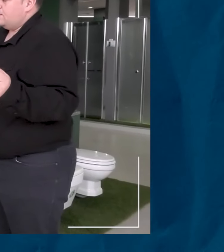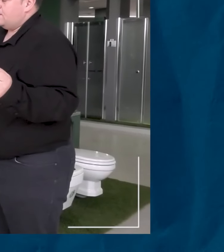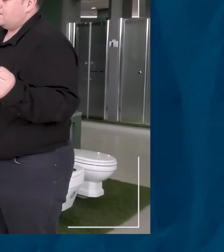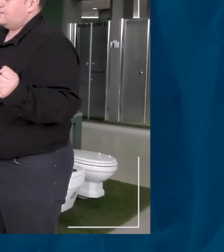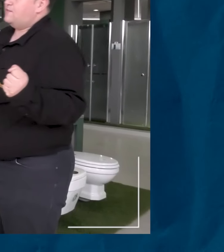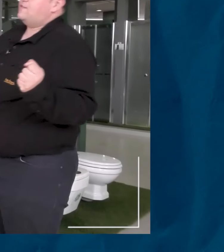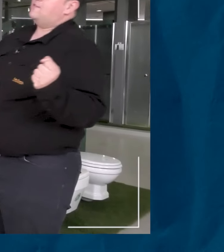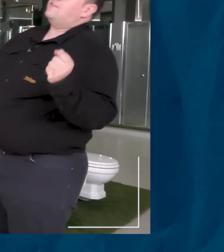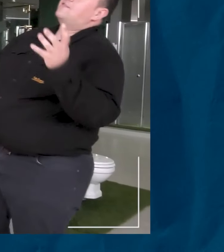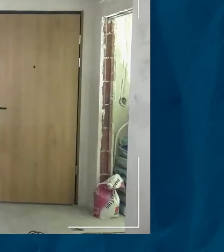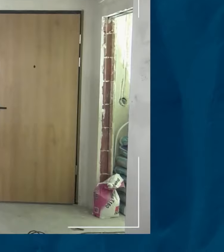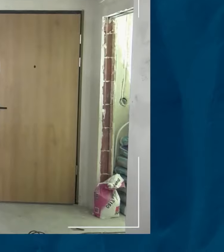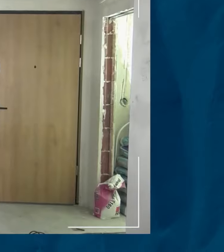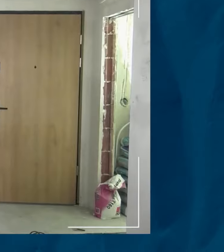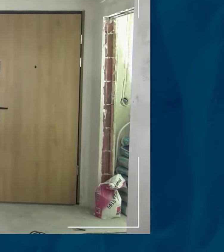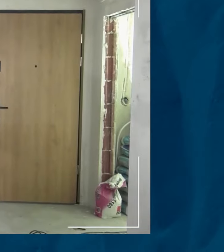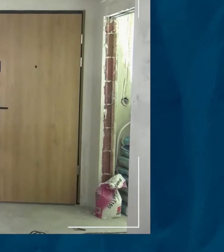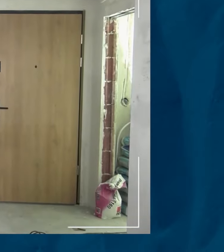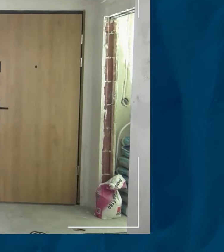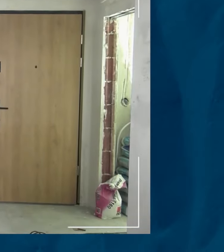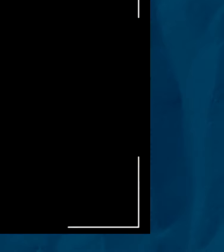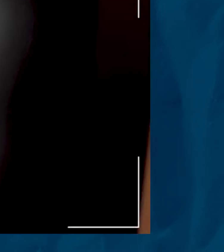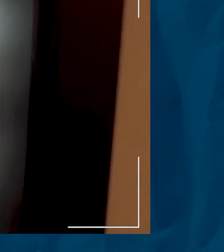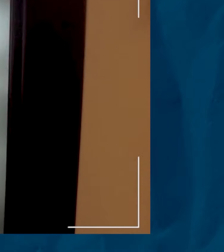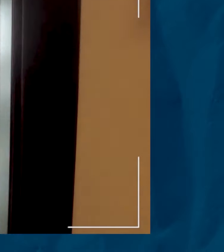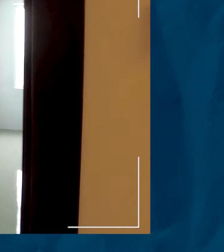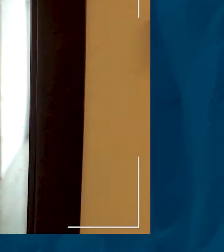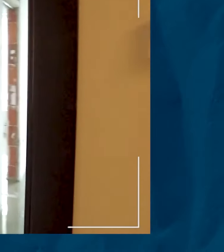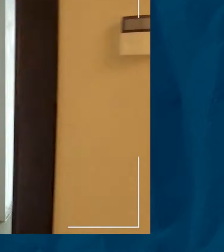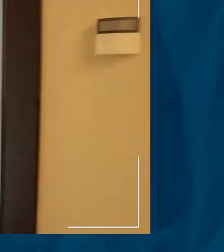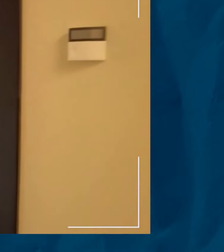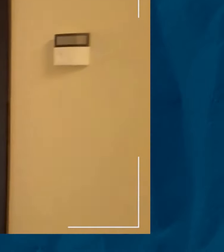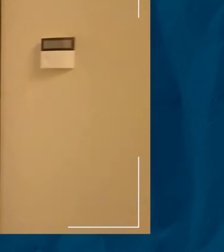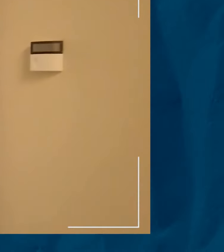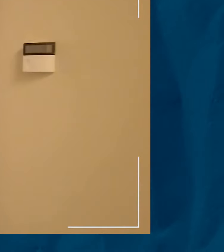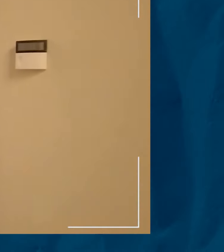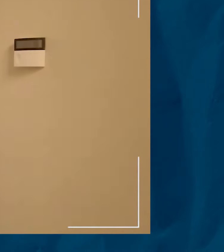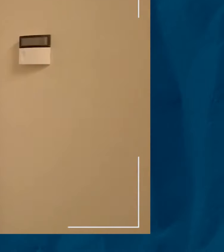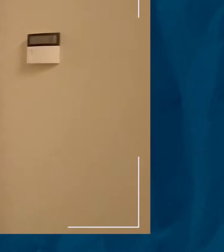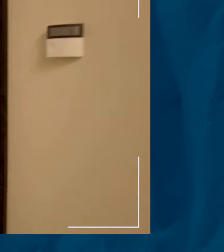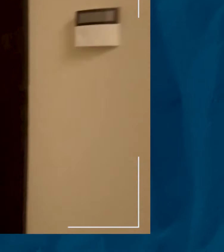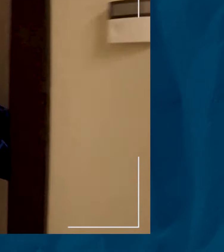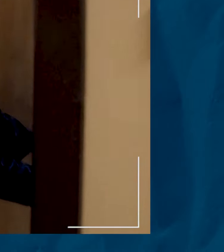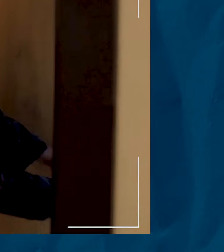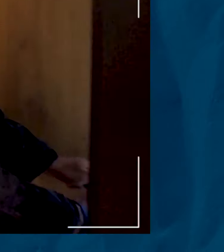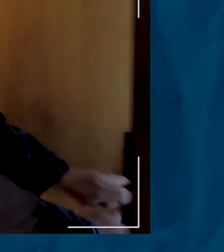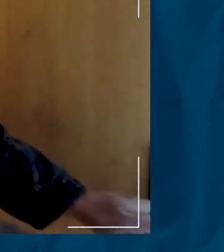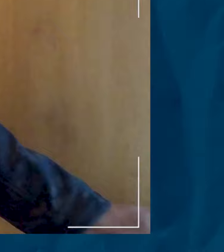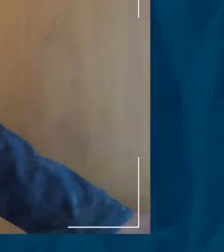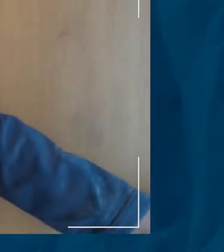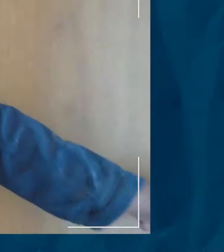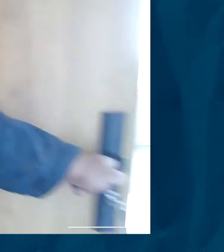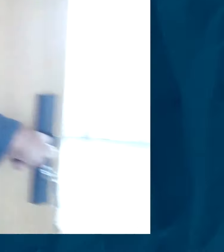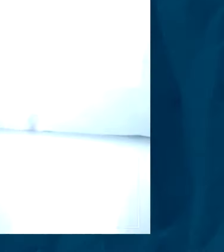цяла. Тук е тухо. Тух. Да, дена хоум офис, после глупости.